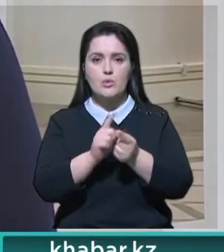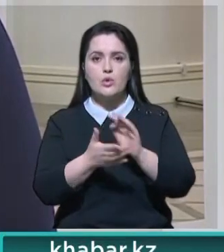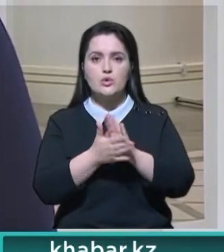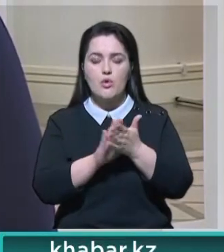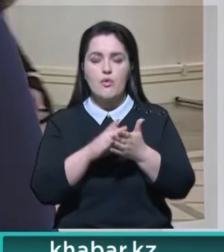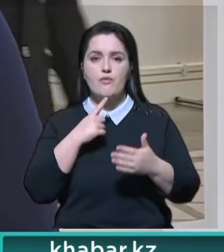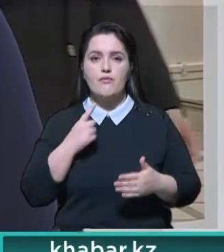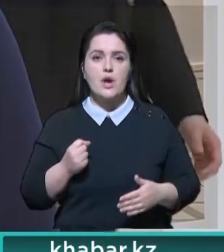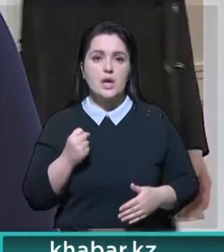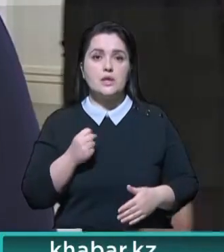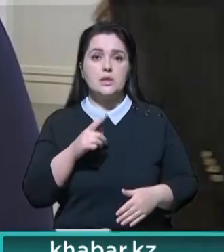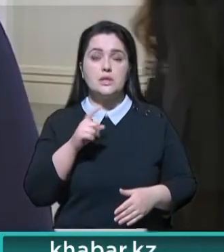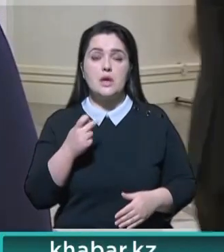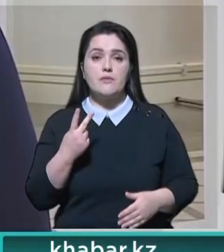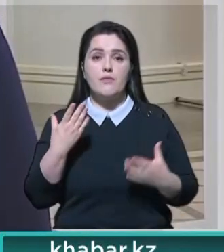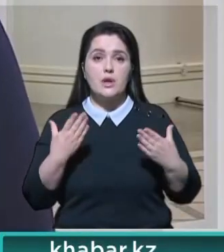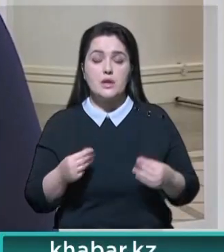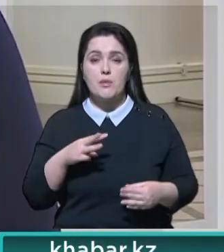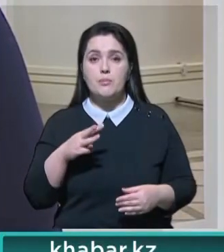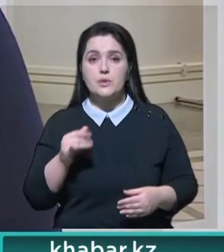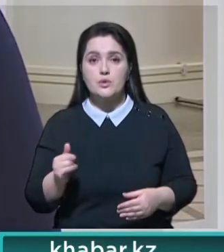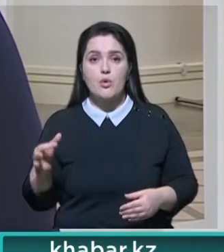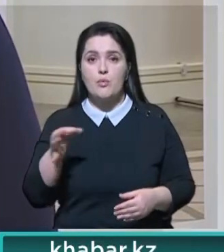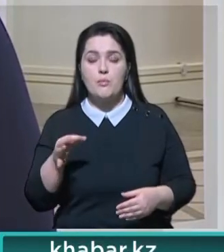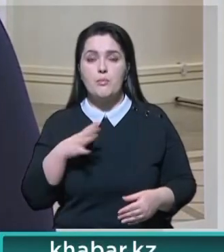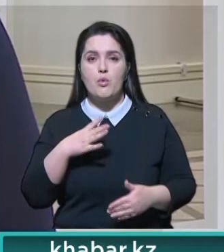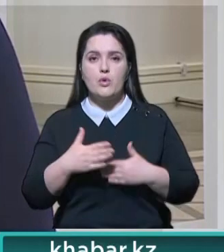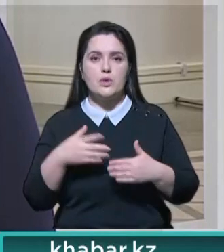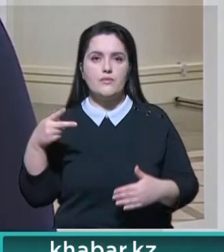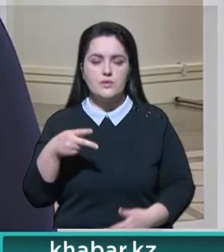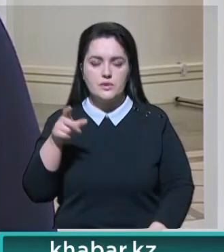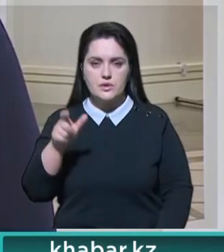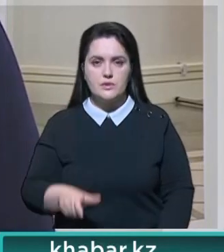военной службы. В целом, за два дня в Мангистауской области мы охватили около 2000 человек.